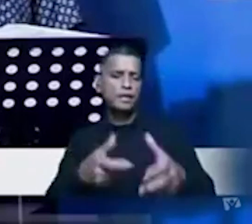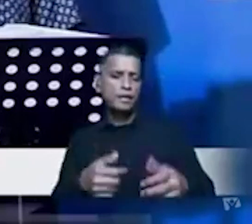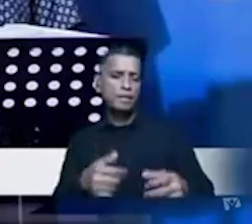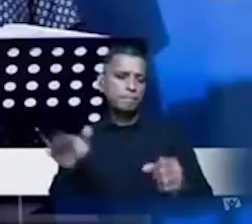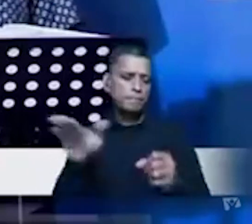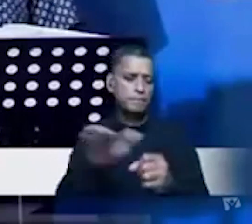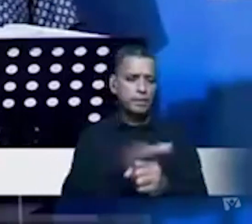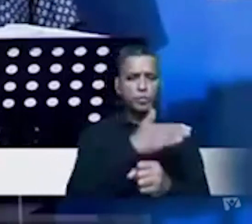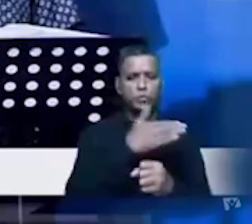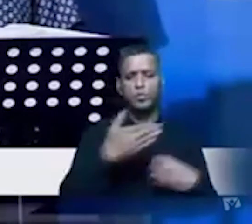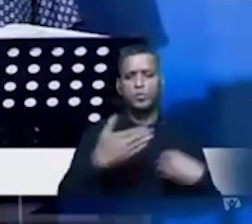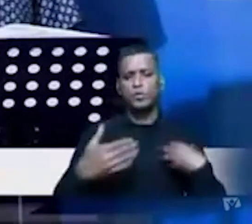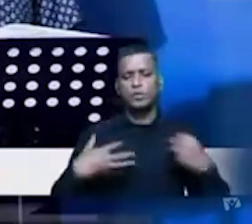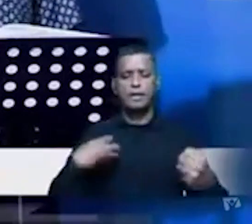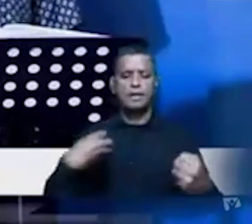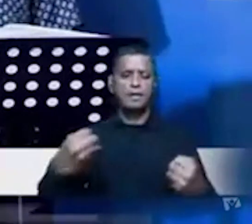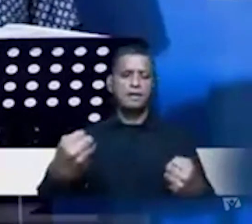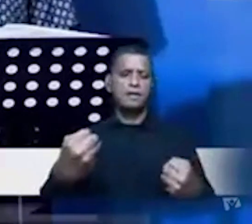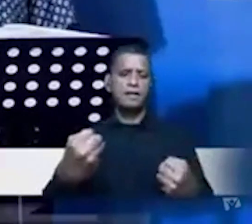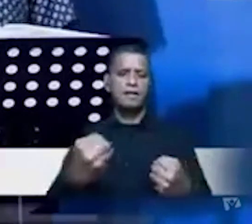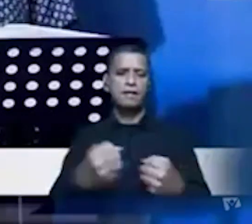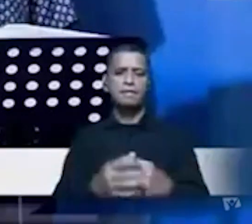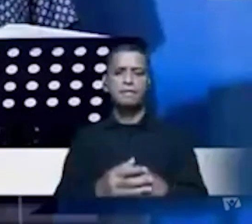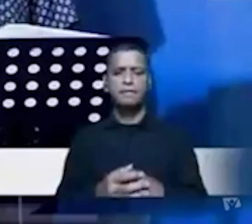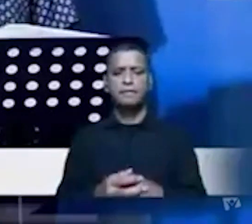penyayang penuh dosa.